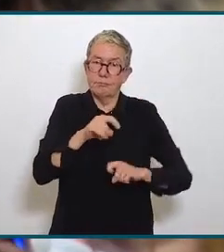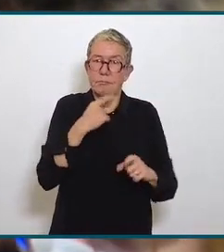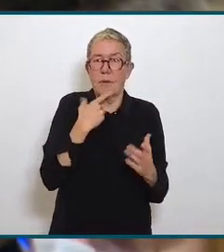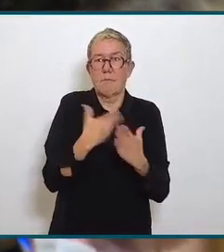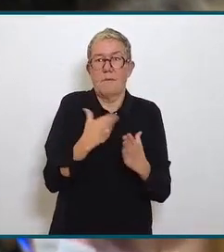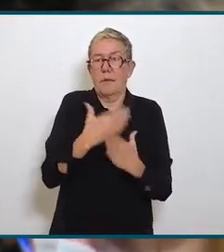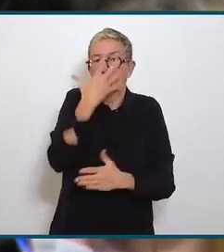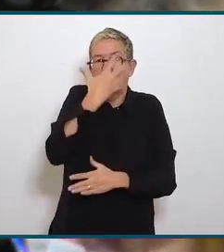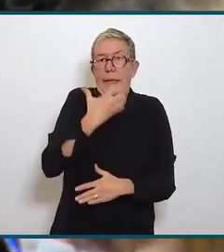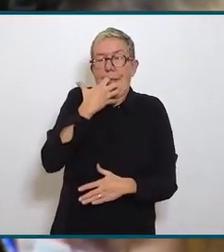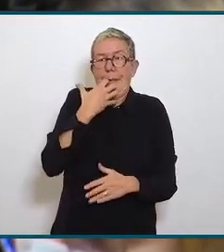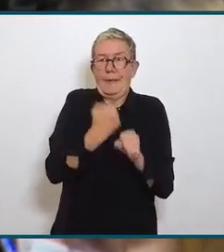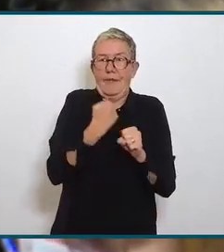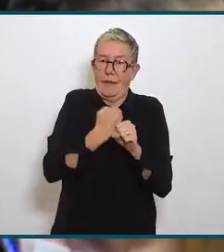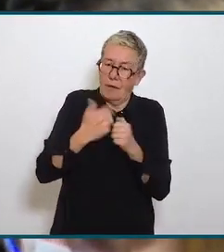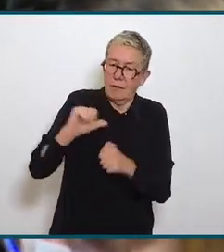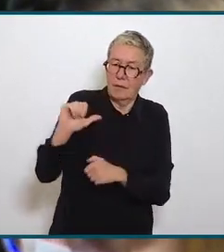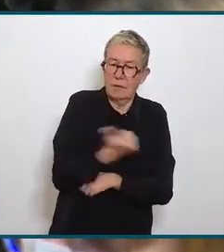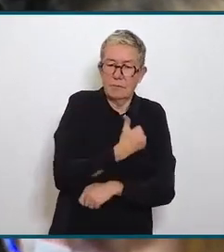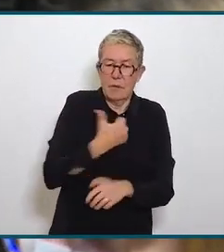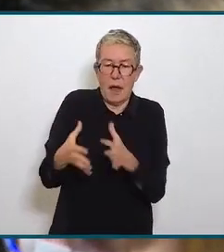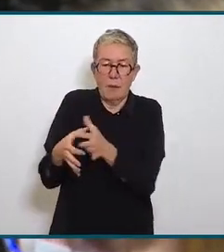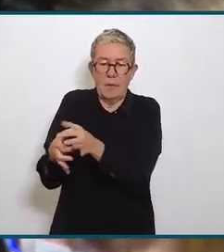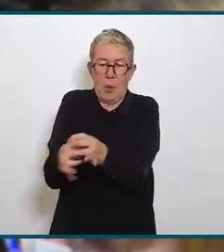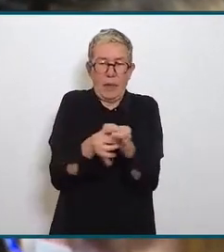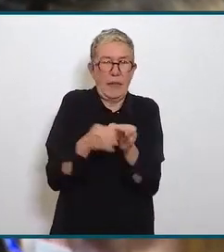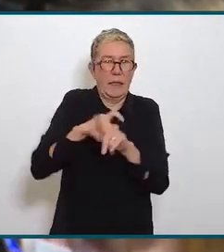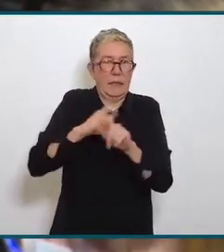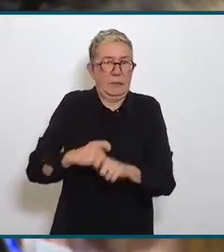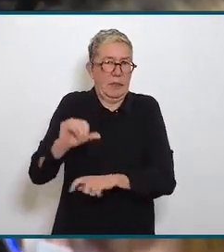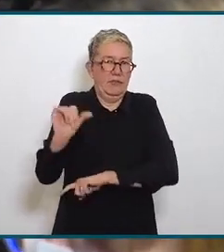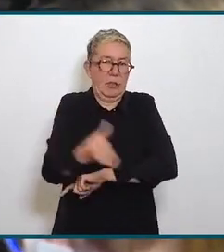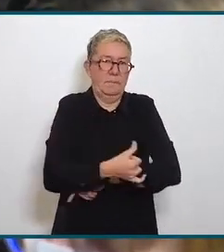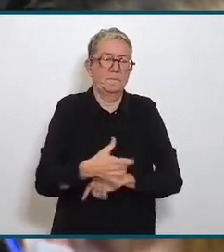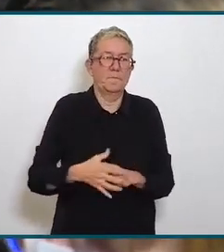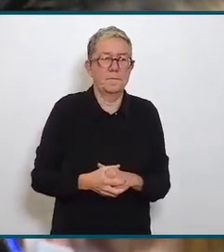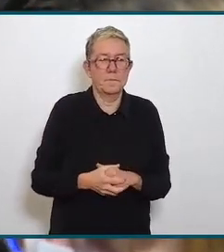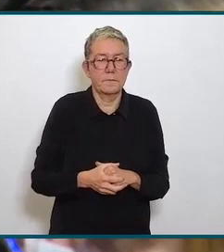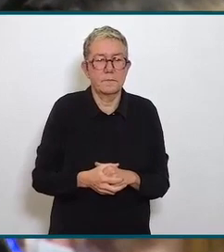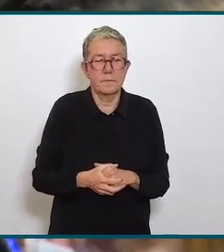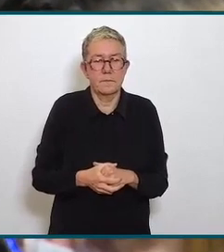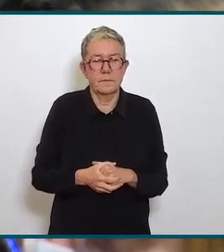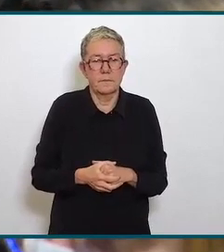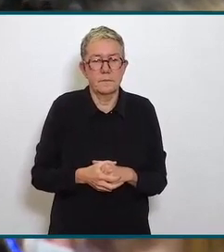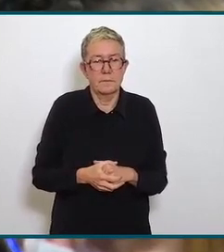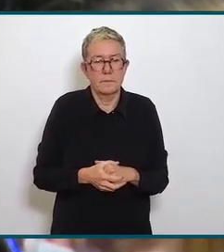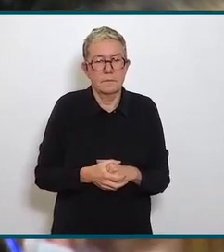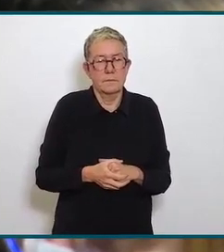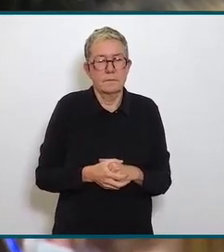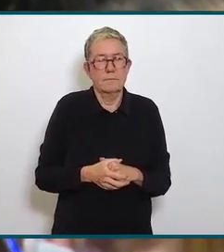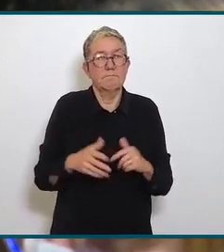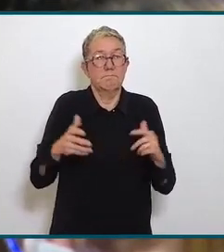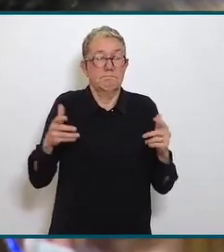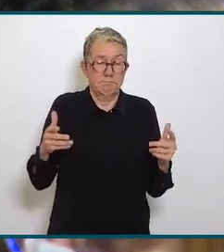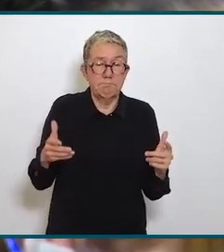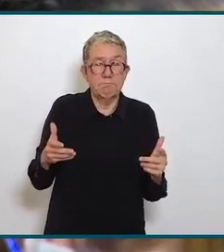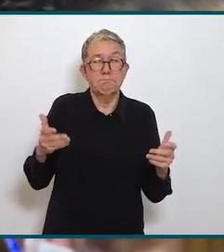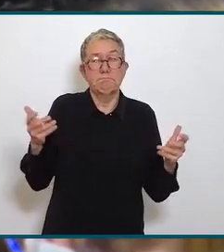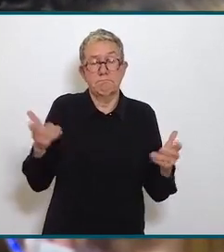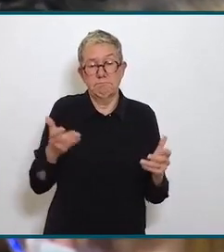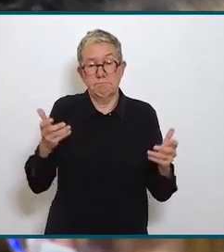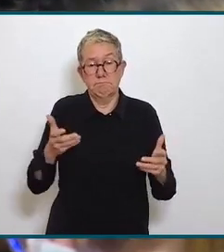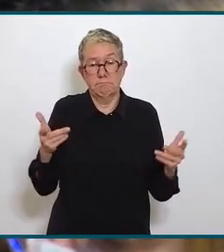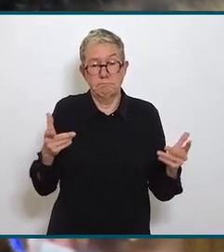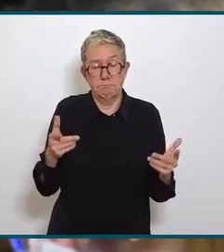notre équipe dans le respect des minorités sur une question aussi centrale. Je souhaite, et on le verra à tout le moins, qu'ils